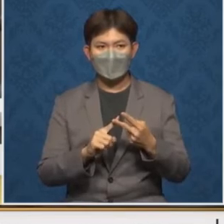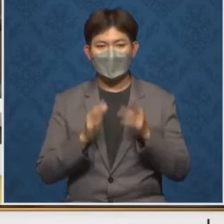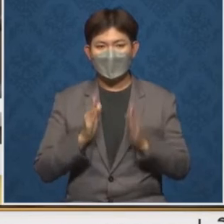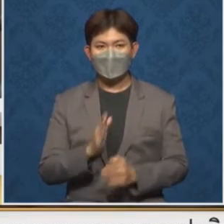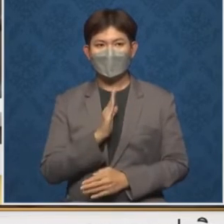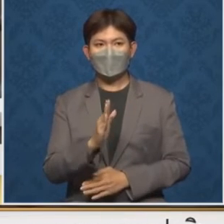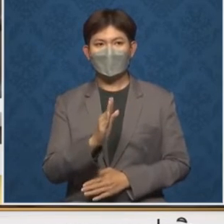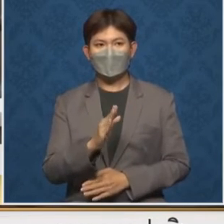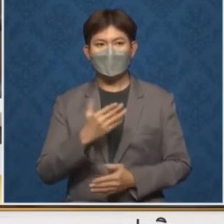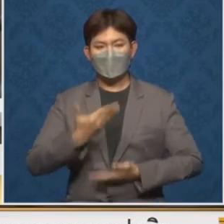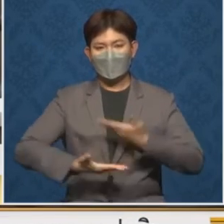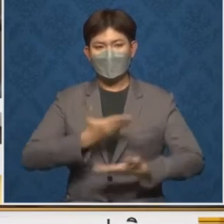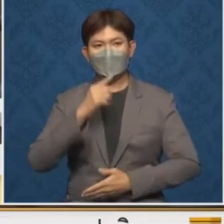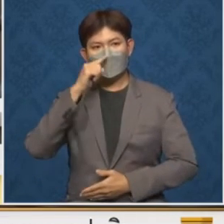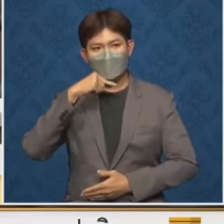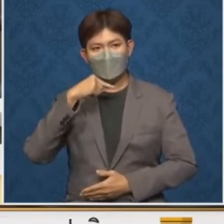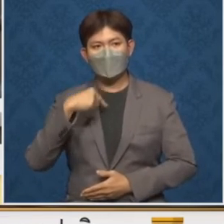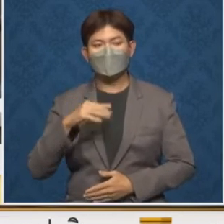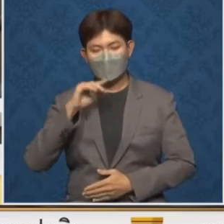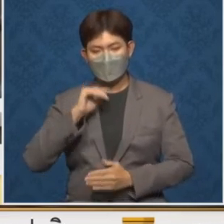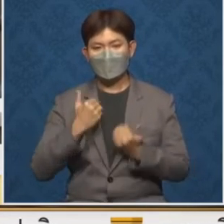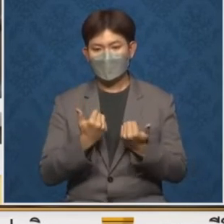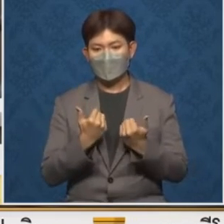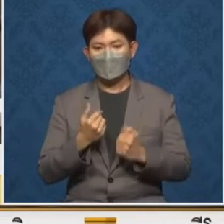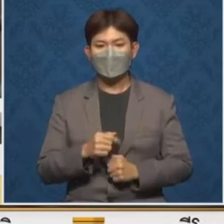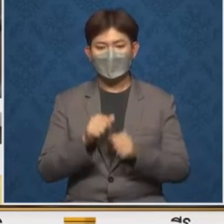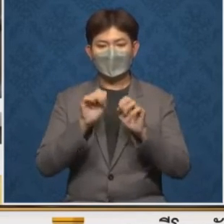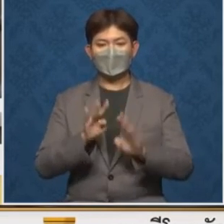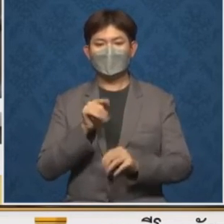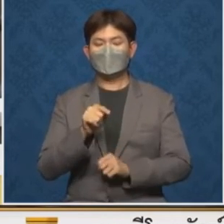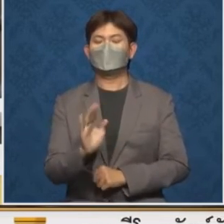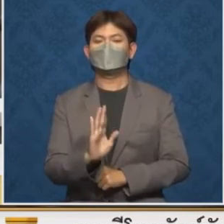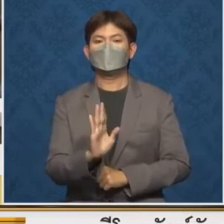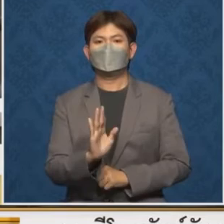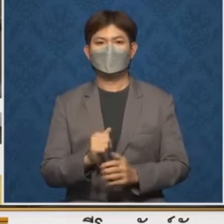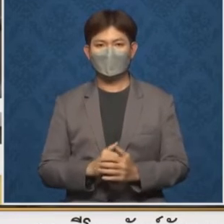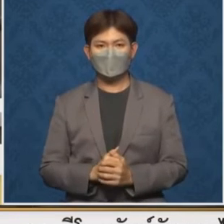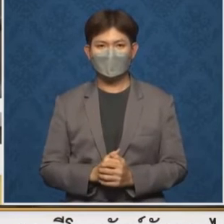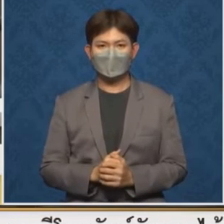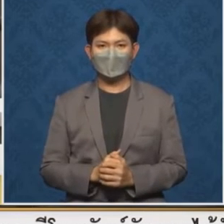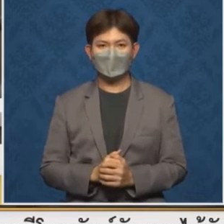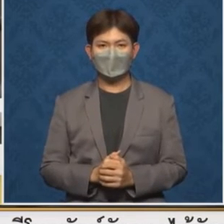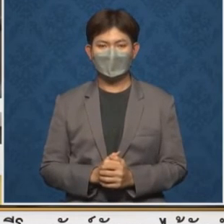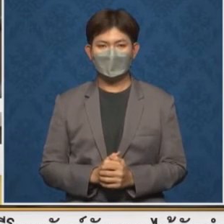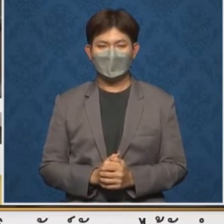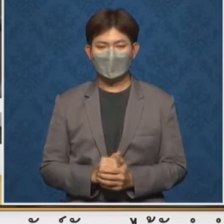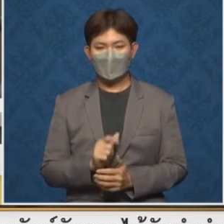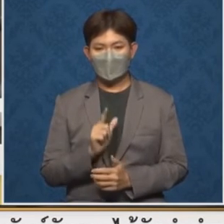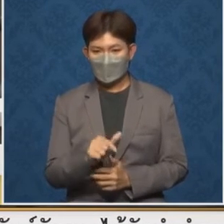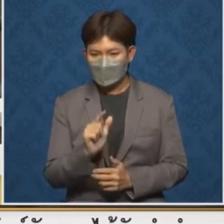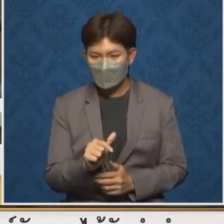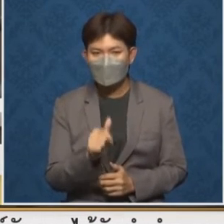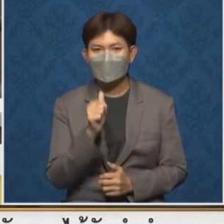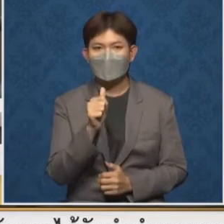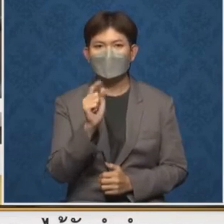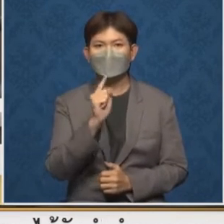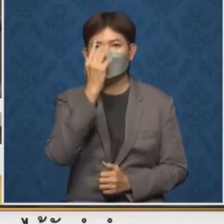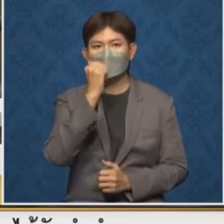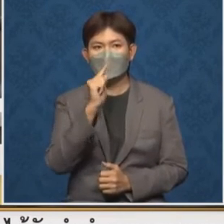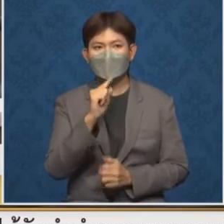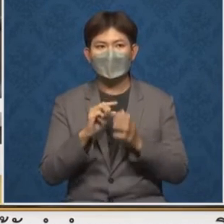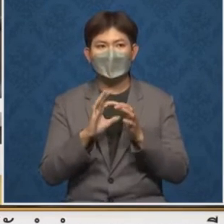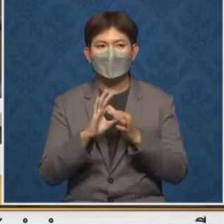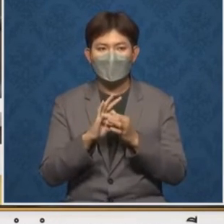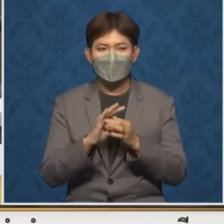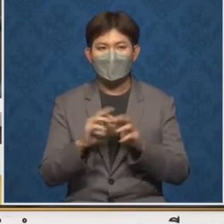ตราการการค้าไทยภายใต้ของกคาไทยก็ไม่ใชเปรษณะดงกลาวครับก็ขอให้ตั้งหลให้ดีครับเพราะว่าอันนี้อาจจะมีคว